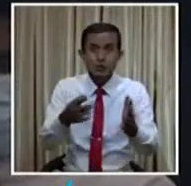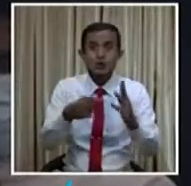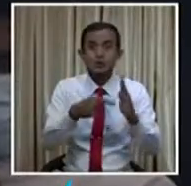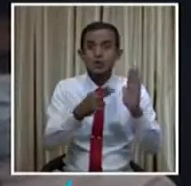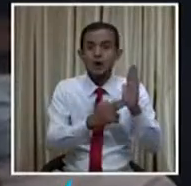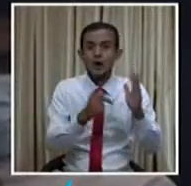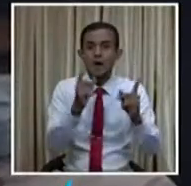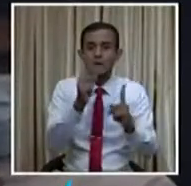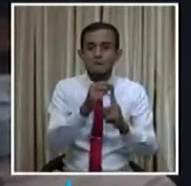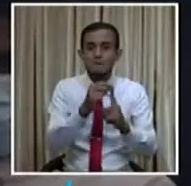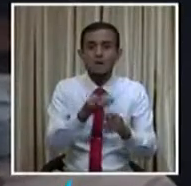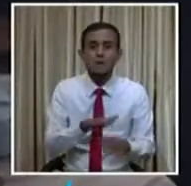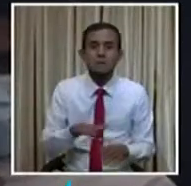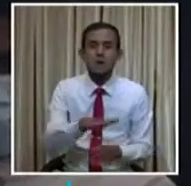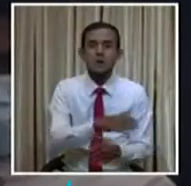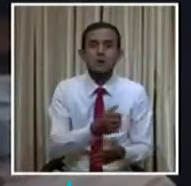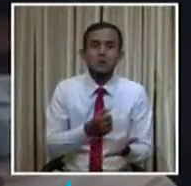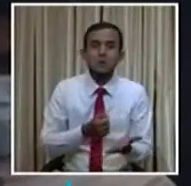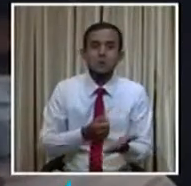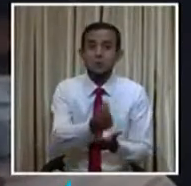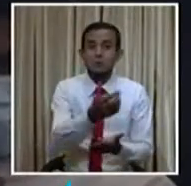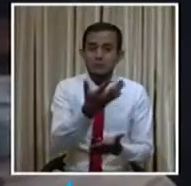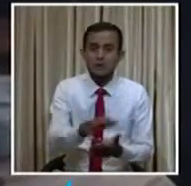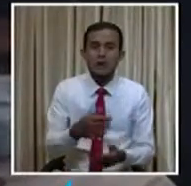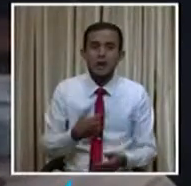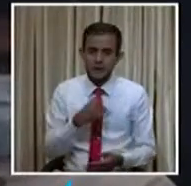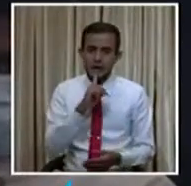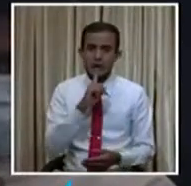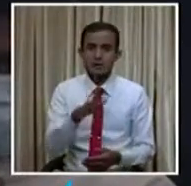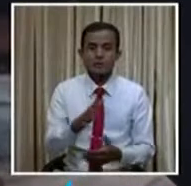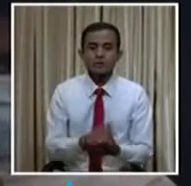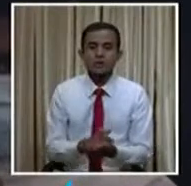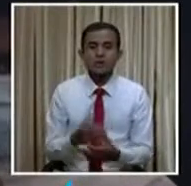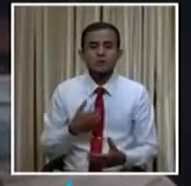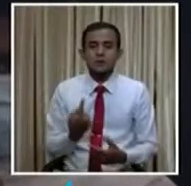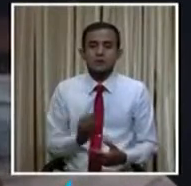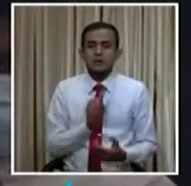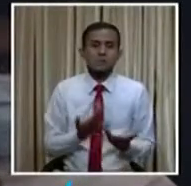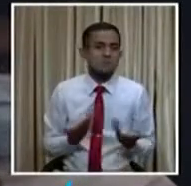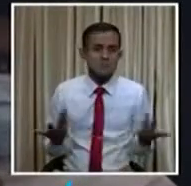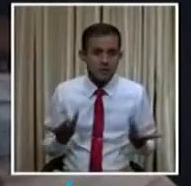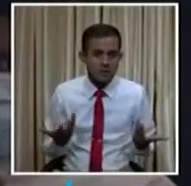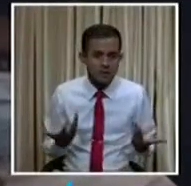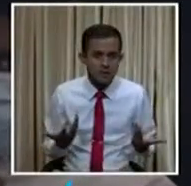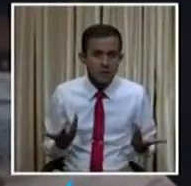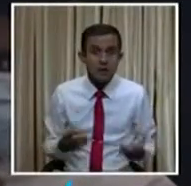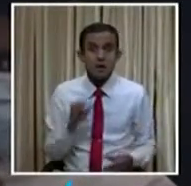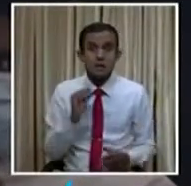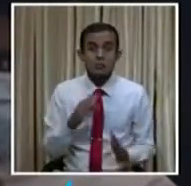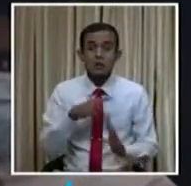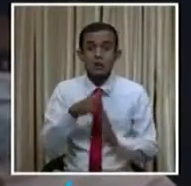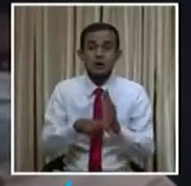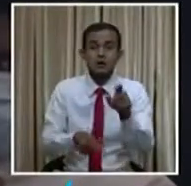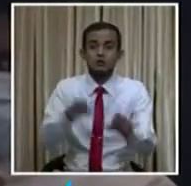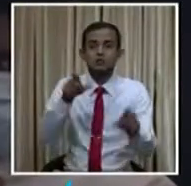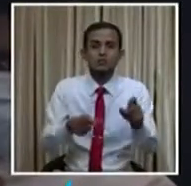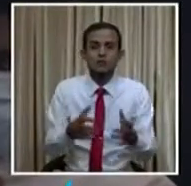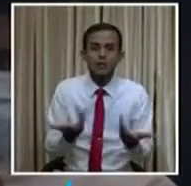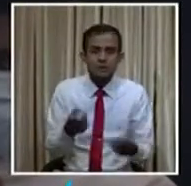ජාතික පක්ෂයේ මහ පොළොවෙන් අතුරුදහන් කරනවායි කියලා අපි කිව්වා. ඒක මට තනියෙන් කරන්න බෑ. හැබැයි මේ රටේ ජනතාව කරේ